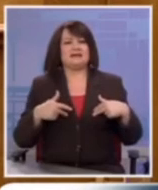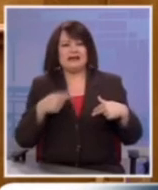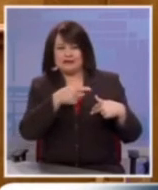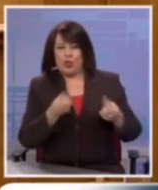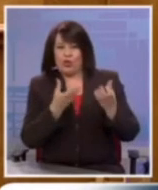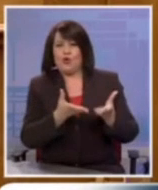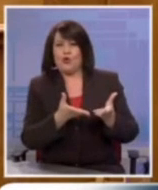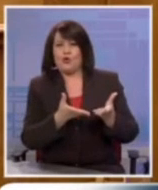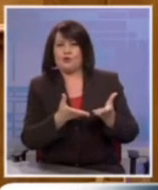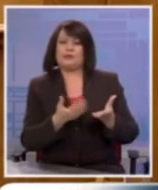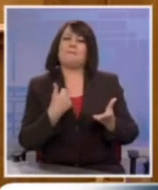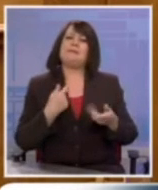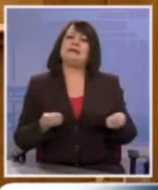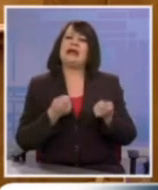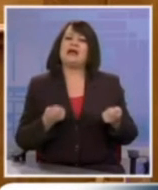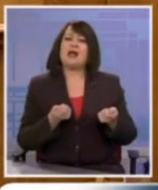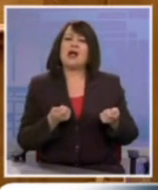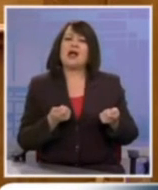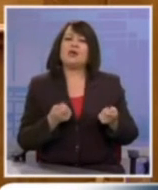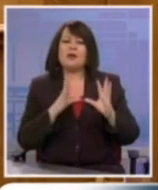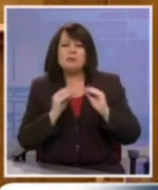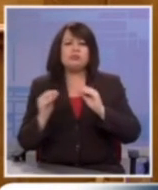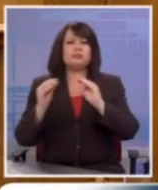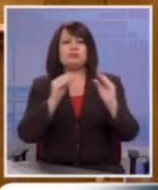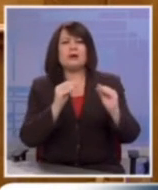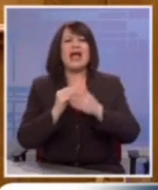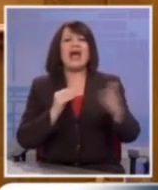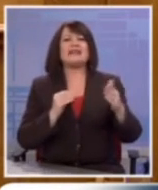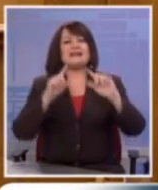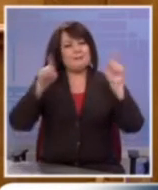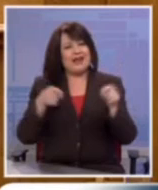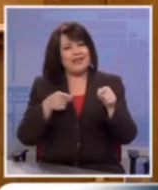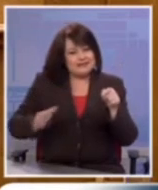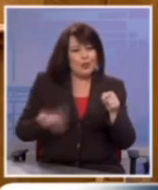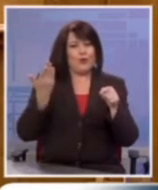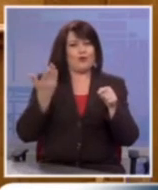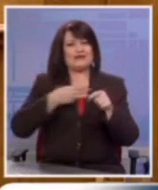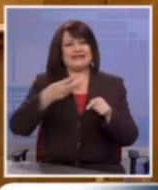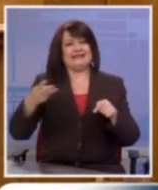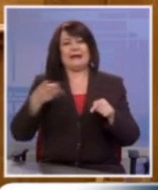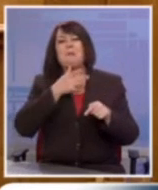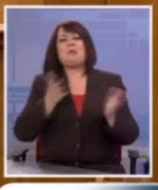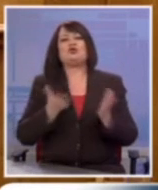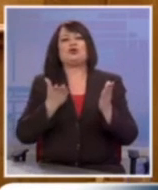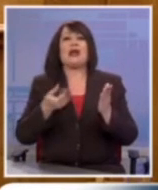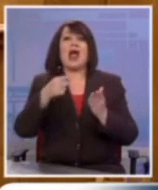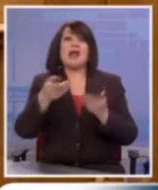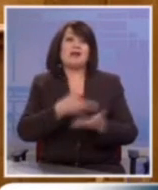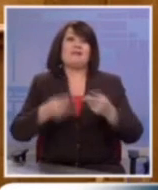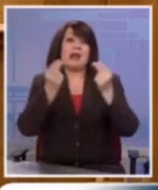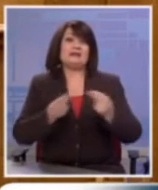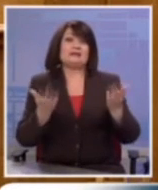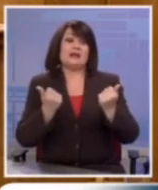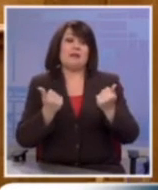να συνεργήσουμε σε σενάρια αριστερής παρένθεσης. Άλλωστε δεν υπάρχει και άλλη εναλλακτική λύση. Παρά τα